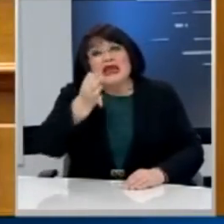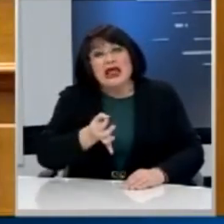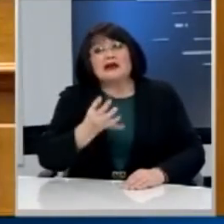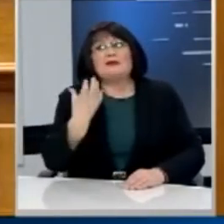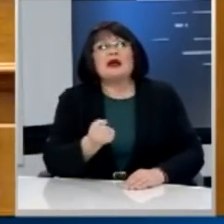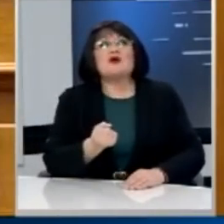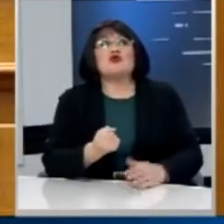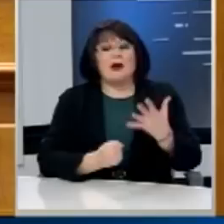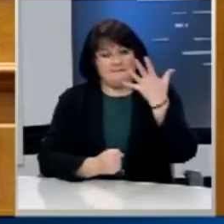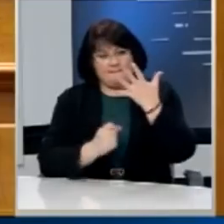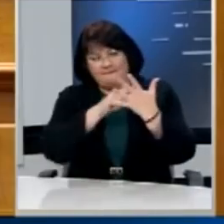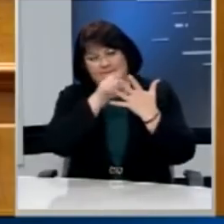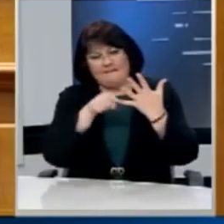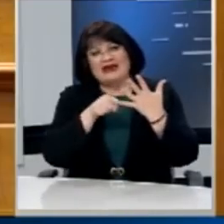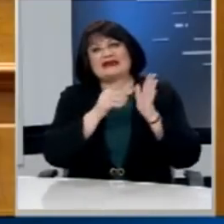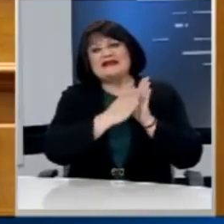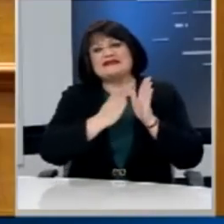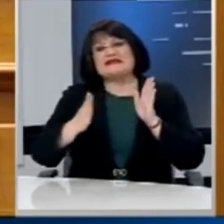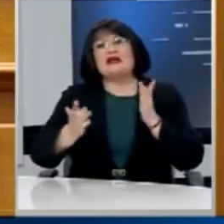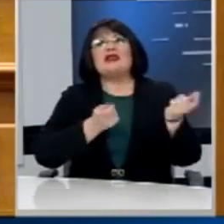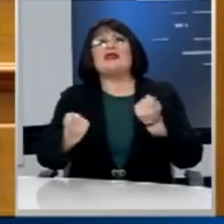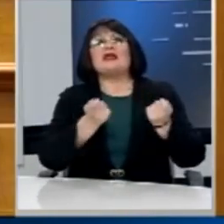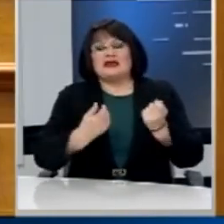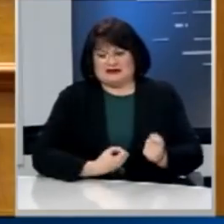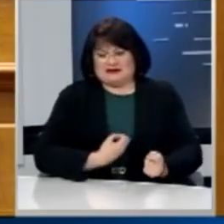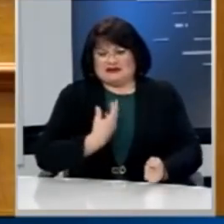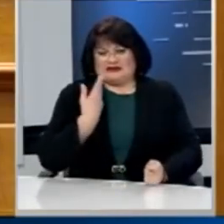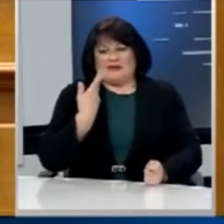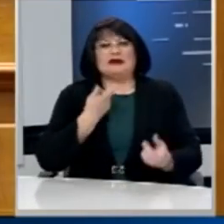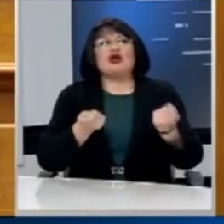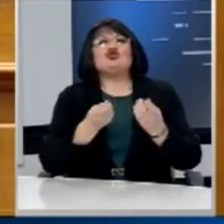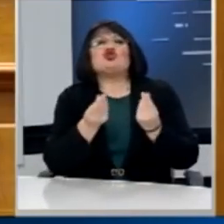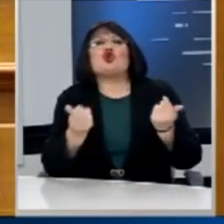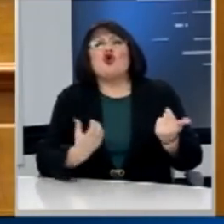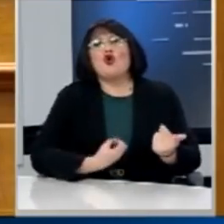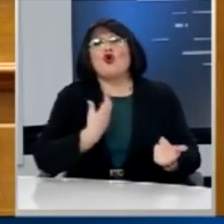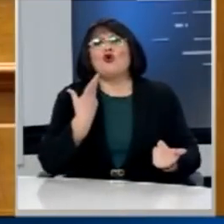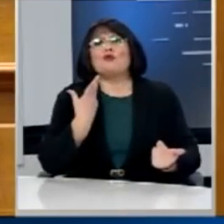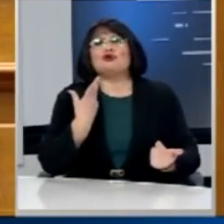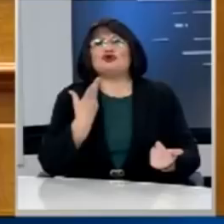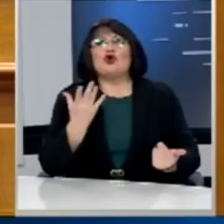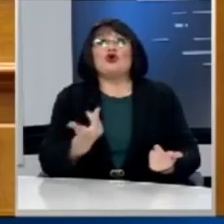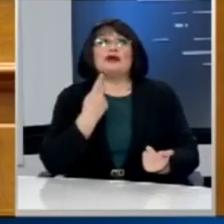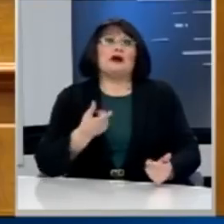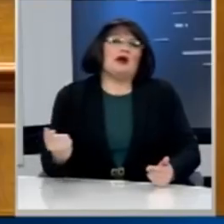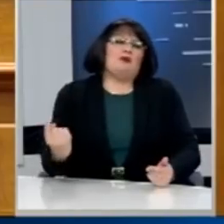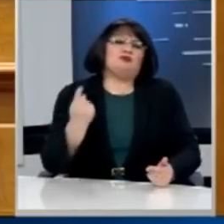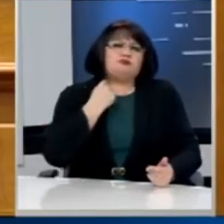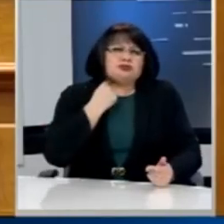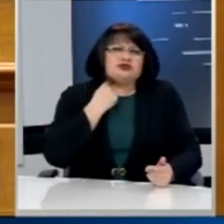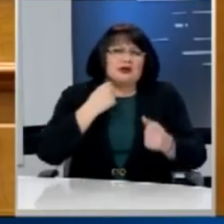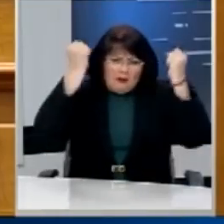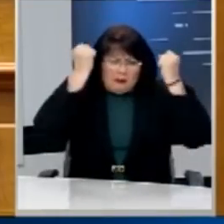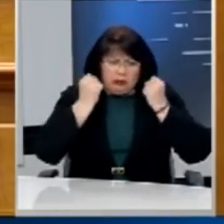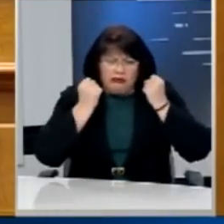υπάρχουν 5 στάδια διαχείρισης συναισθημάτων μετά από μια μεγάλη απώλεια.